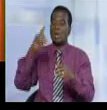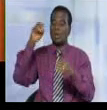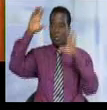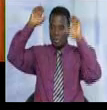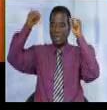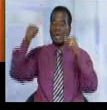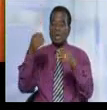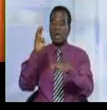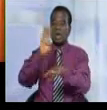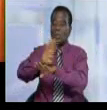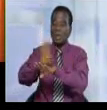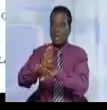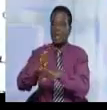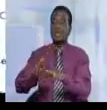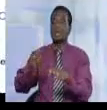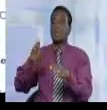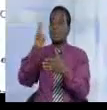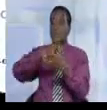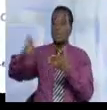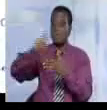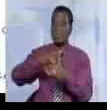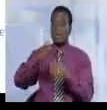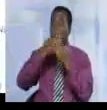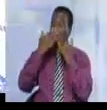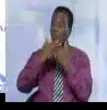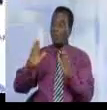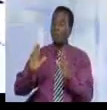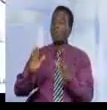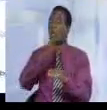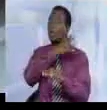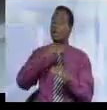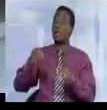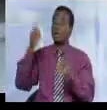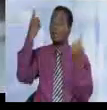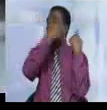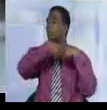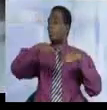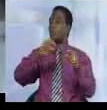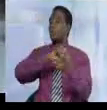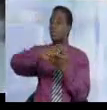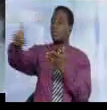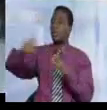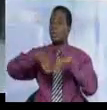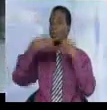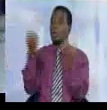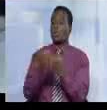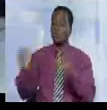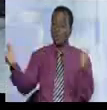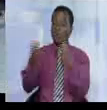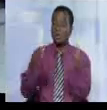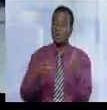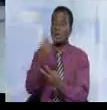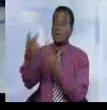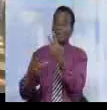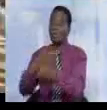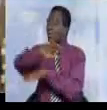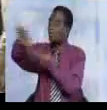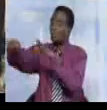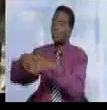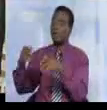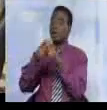Boaké, l'université est pacifiée. Depuis une semaine, le comité de mobilisation mis en place sillonne tous les amphis et les grandes